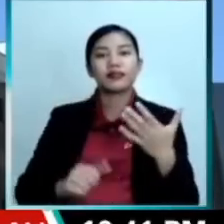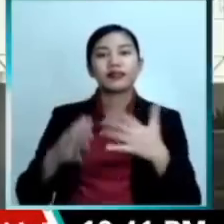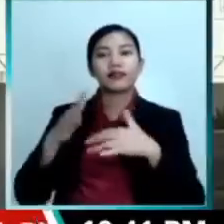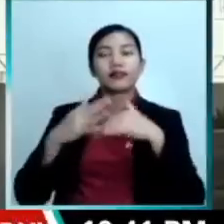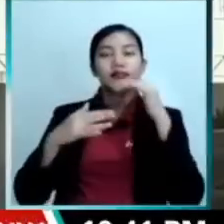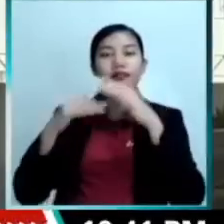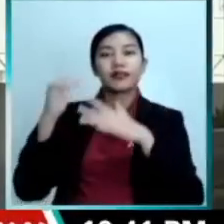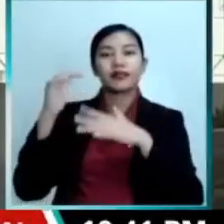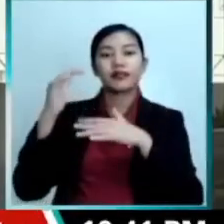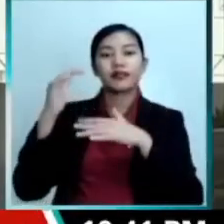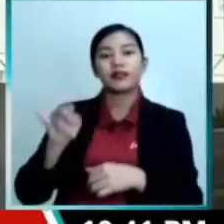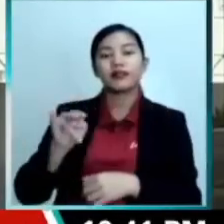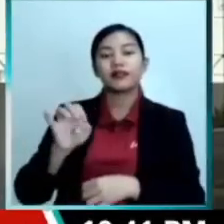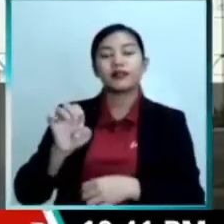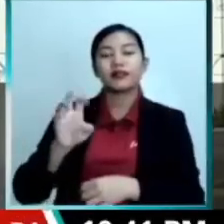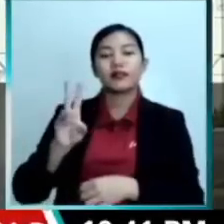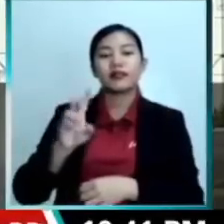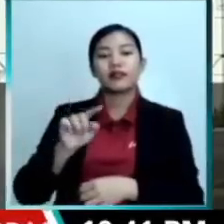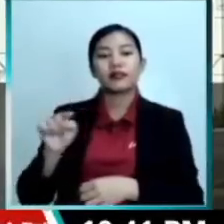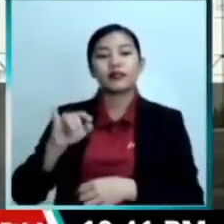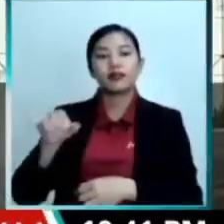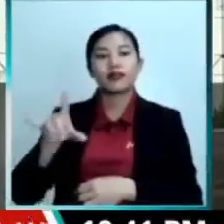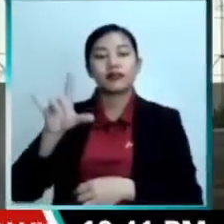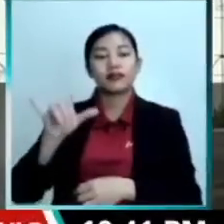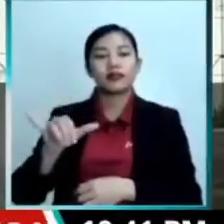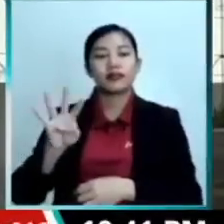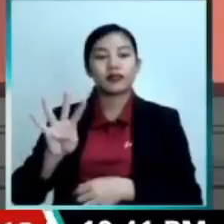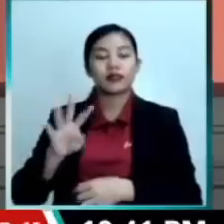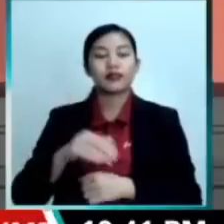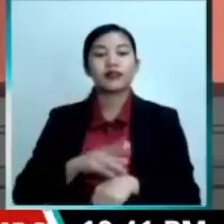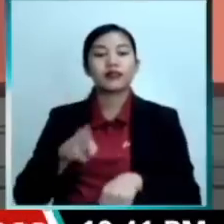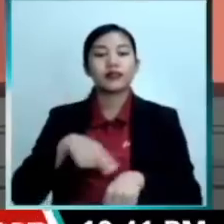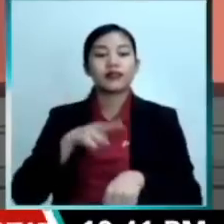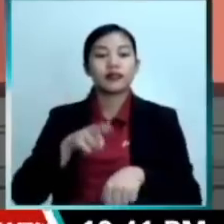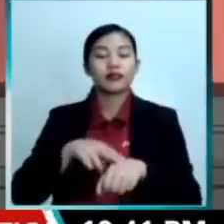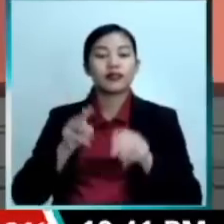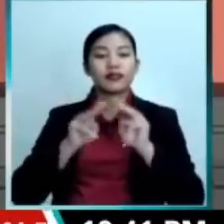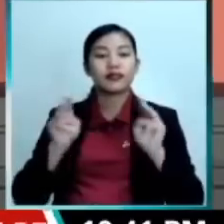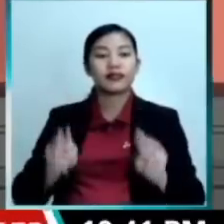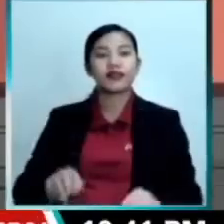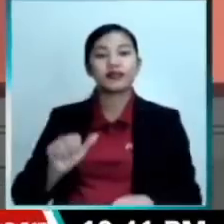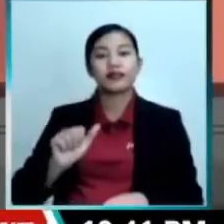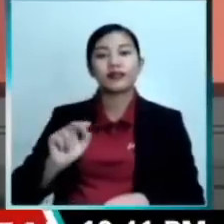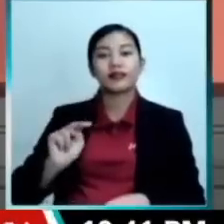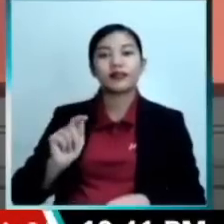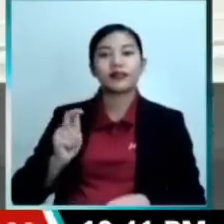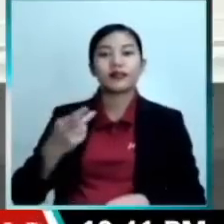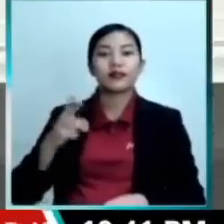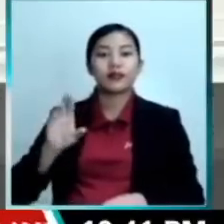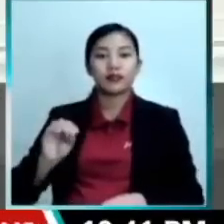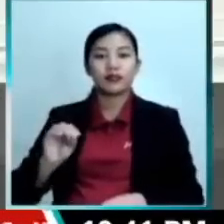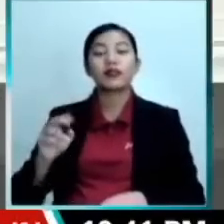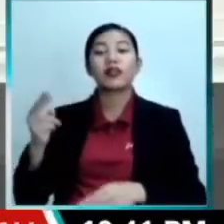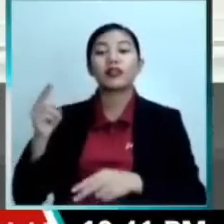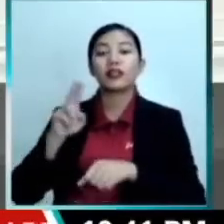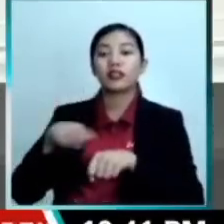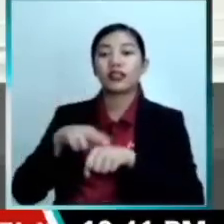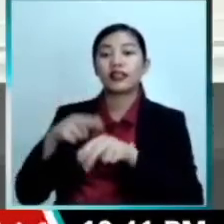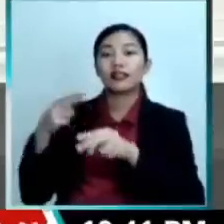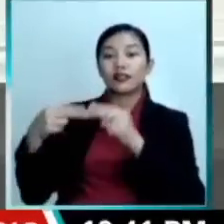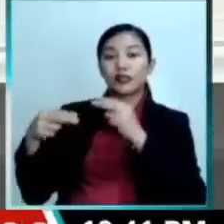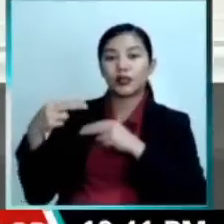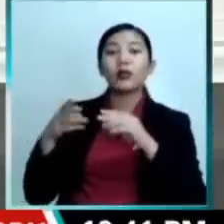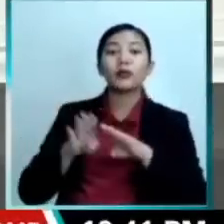4. Mananatili namang bukas sa National Museum of Anthropology and National Museum of Natural History. Ang PNP aagapay